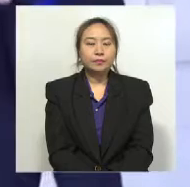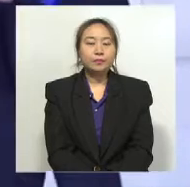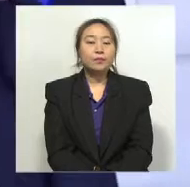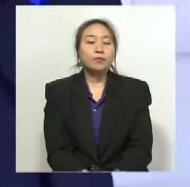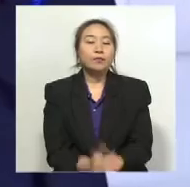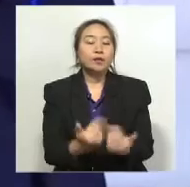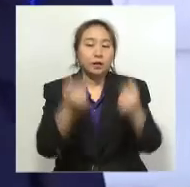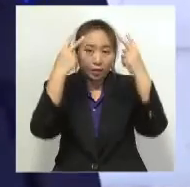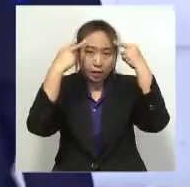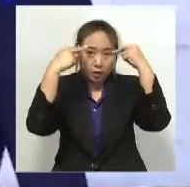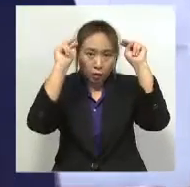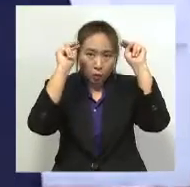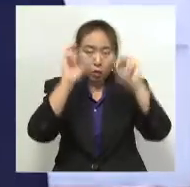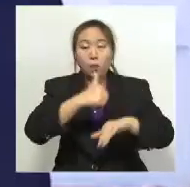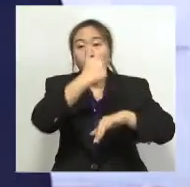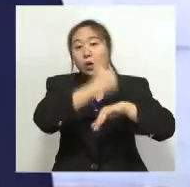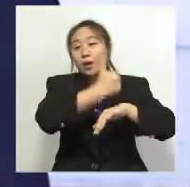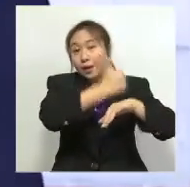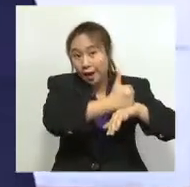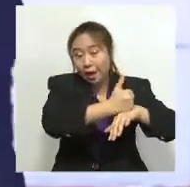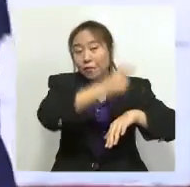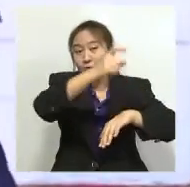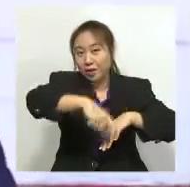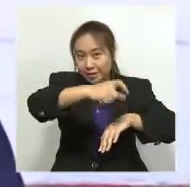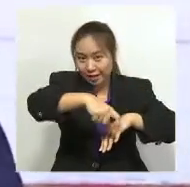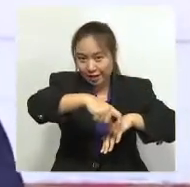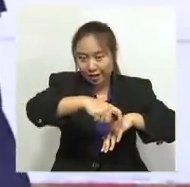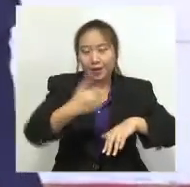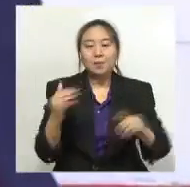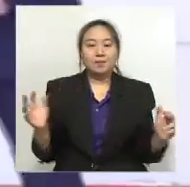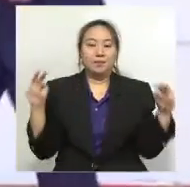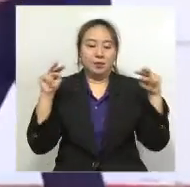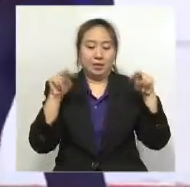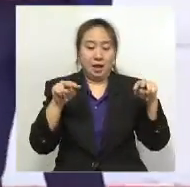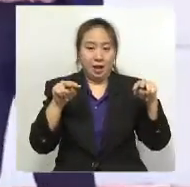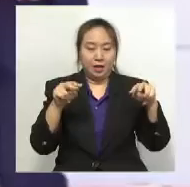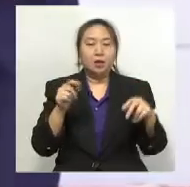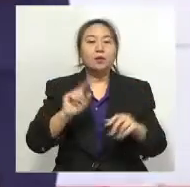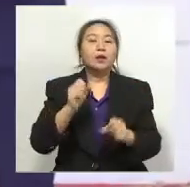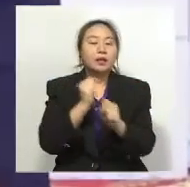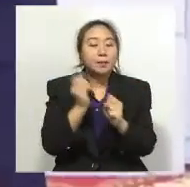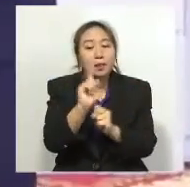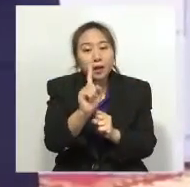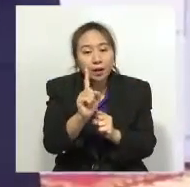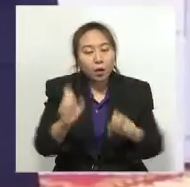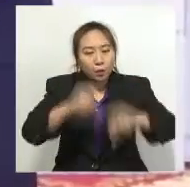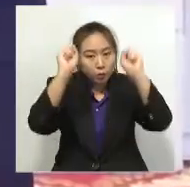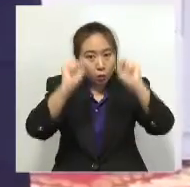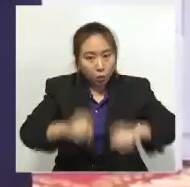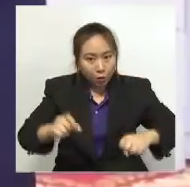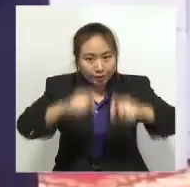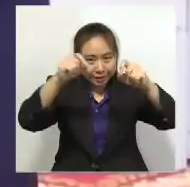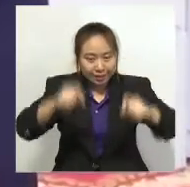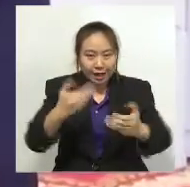โอกาสนี้นะครับนายกรัฐมนตรีและประธานาธิบดีสาธารณรัฐฝรั่งเศสเป็นสักขีพยานร่วมกันในพิธีแลกเปลี่ยนความตกลงสัญญ